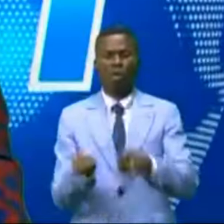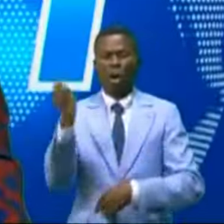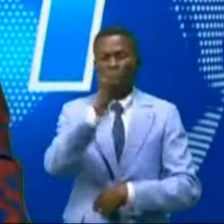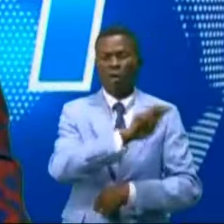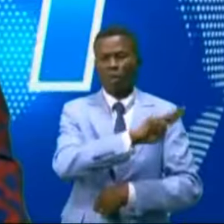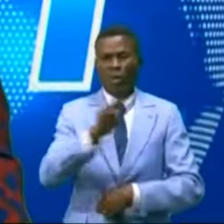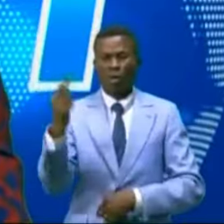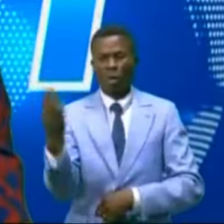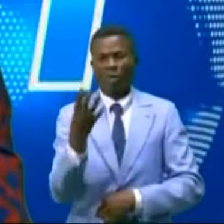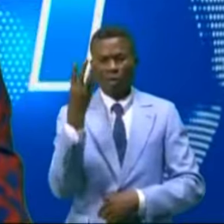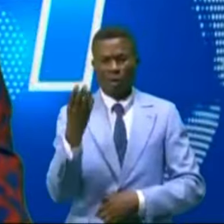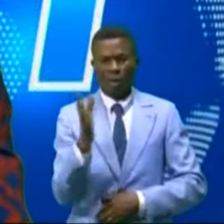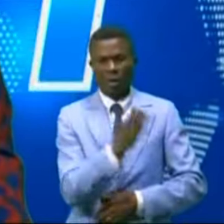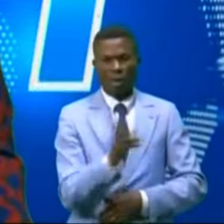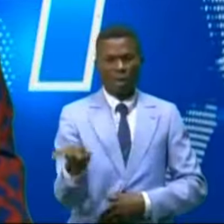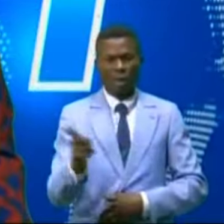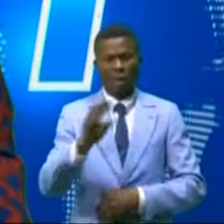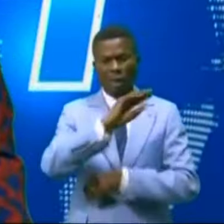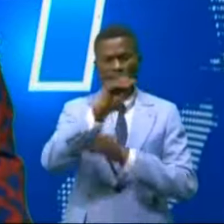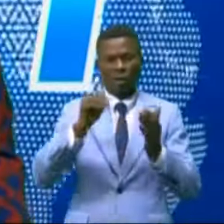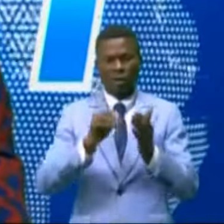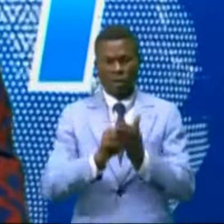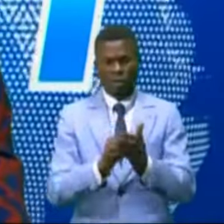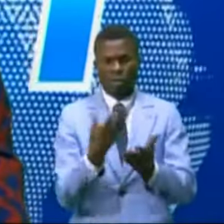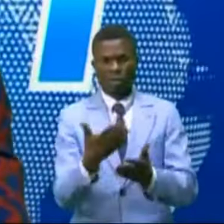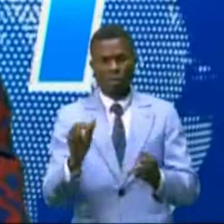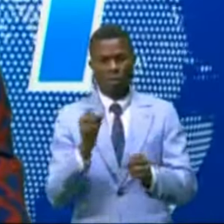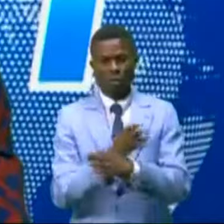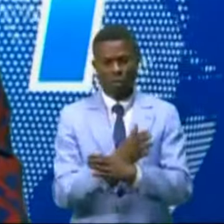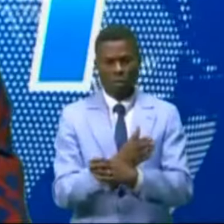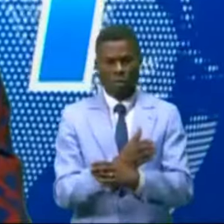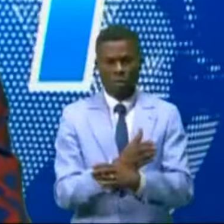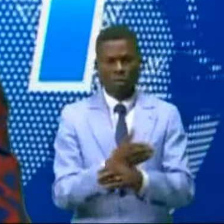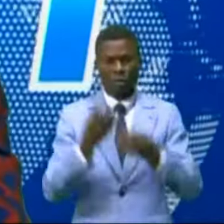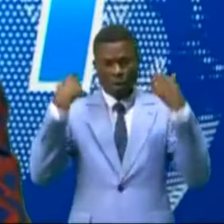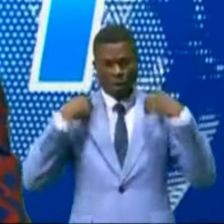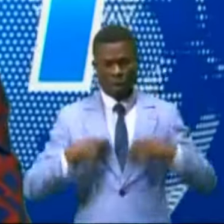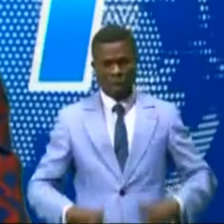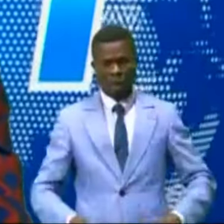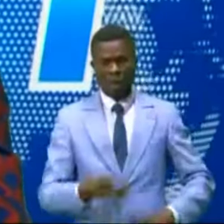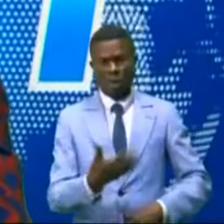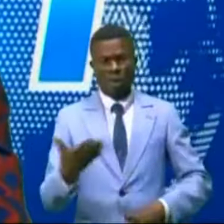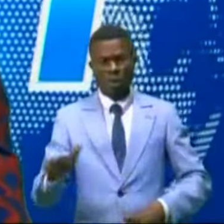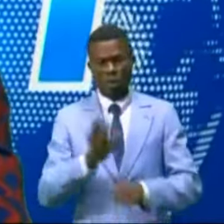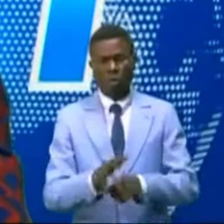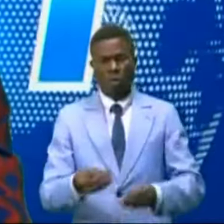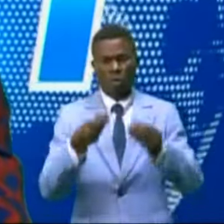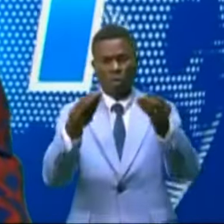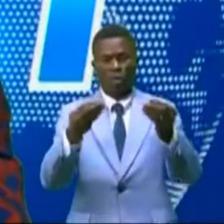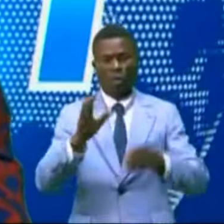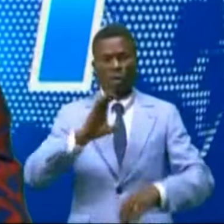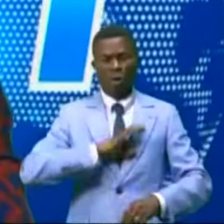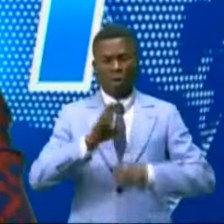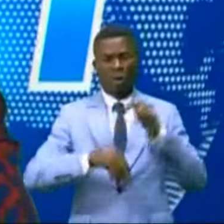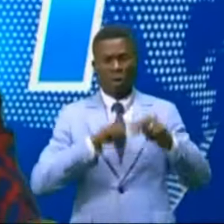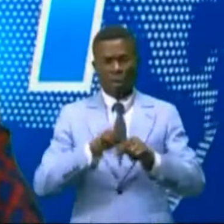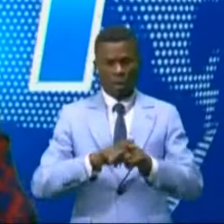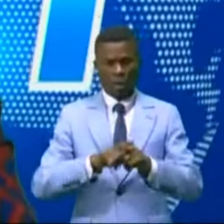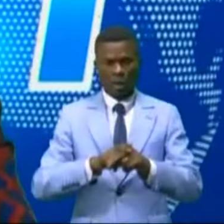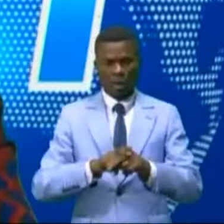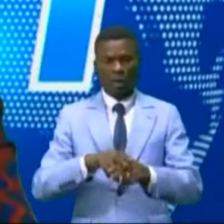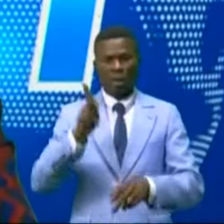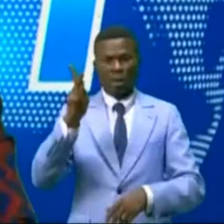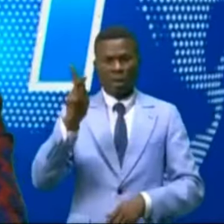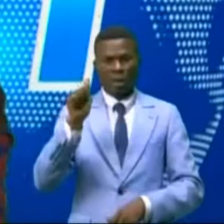2024 au casaill central des kits complets composés de tenu et autres accessoires ont été remis à la police des garnisons de